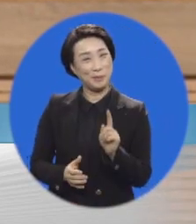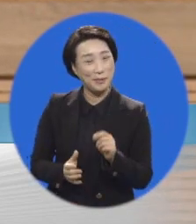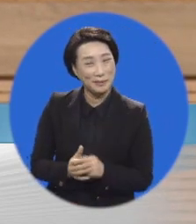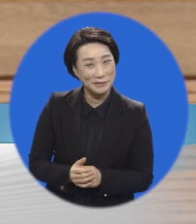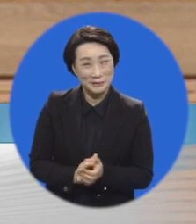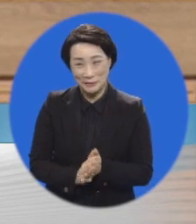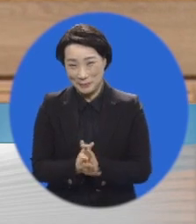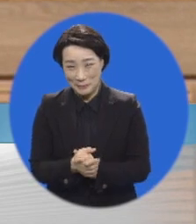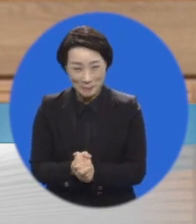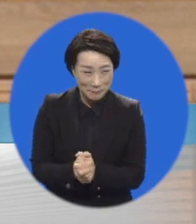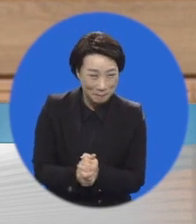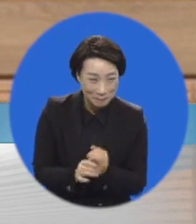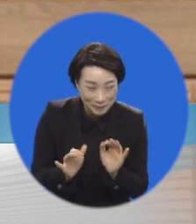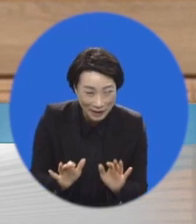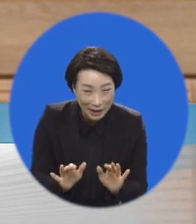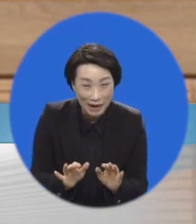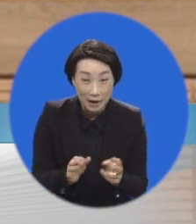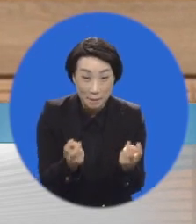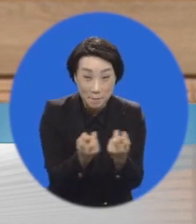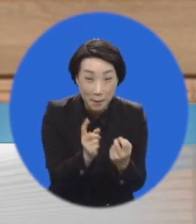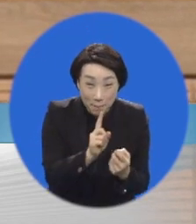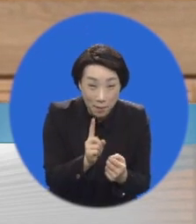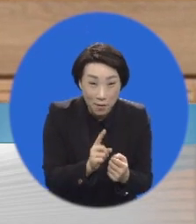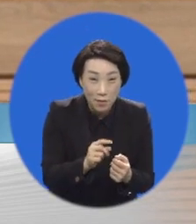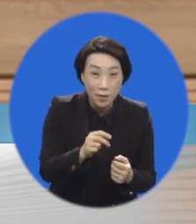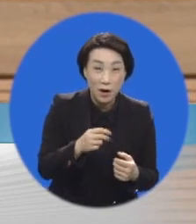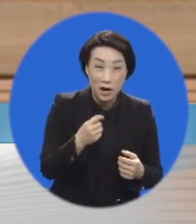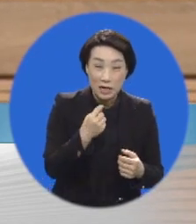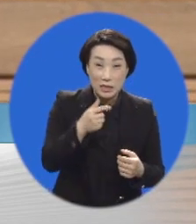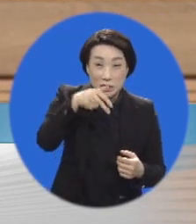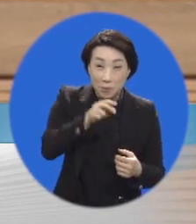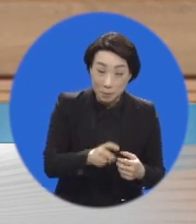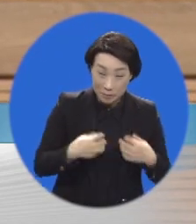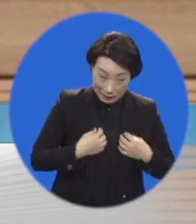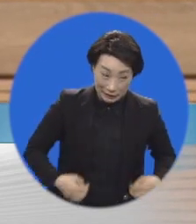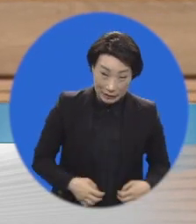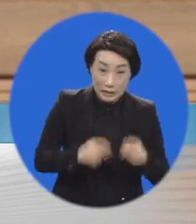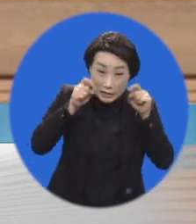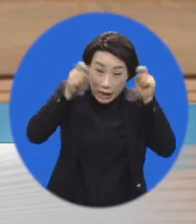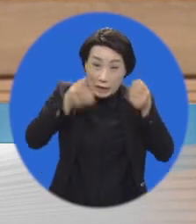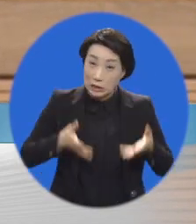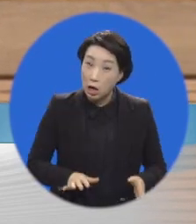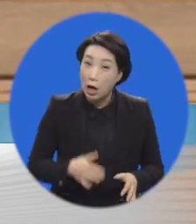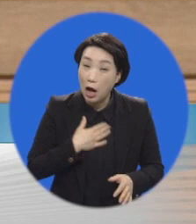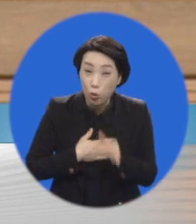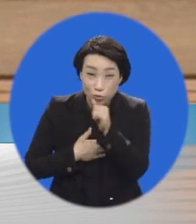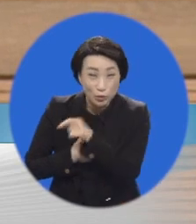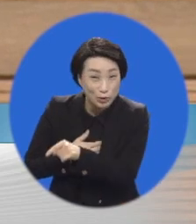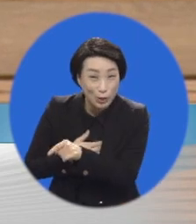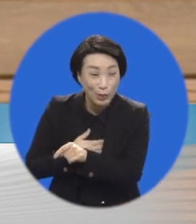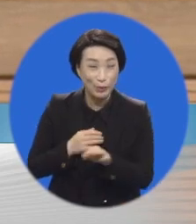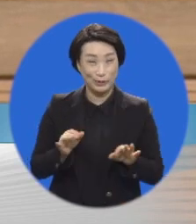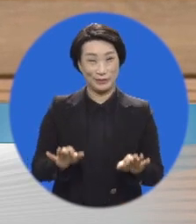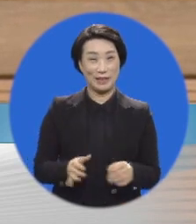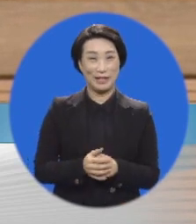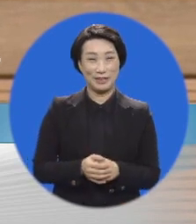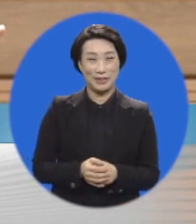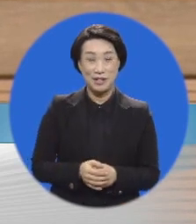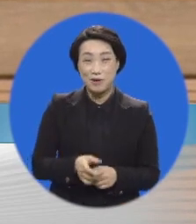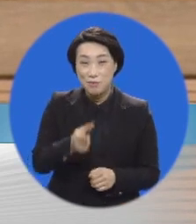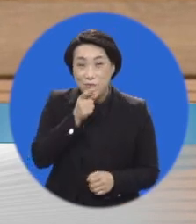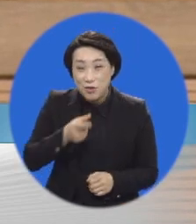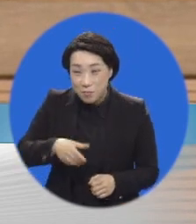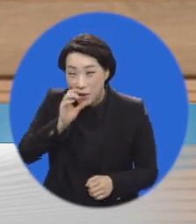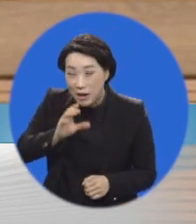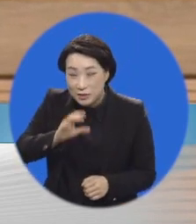아 어떻게 하면 전백이 양이 나오는지를 알아. 그래서 이제 양 물